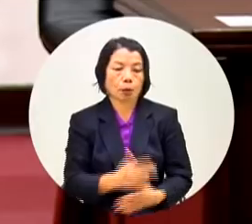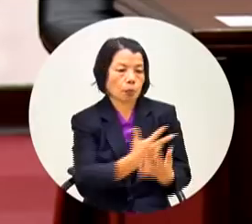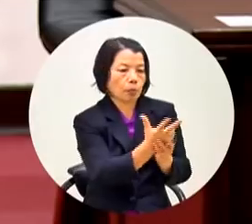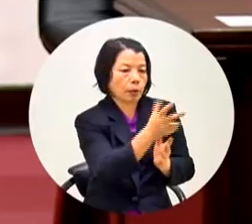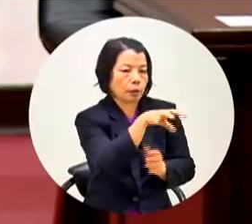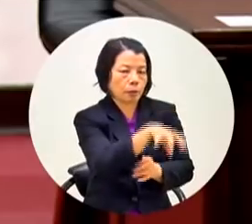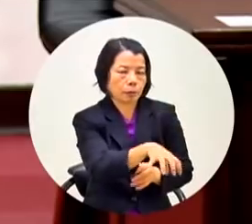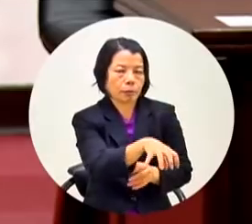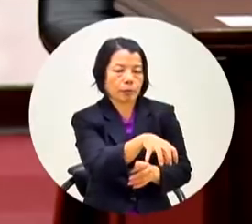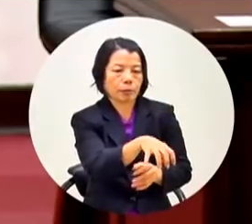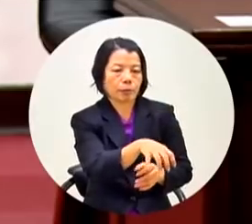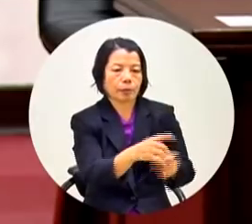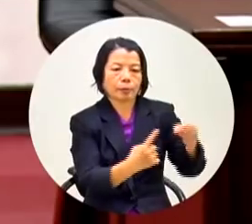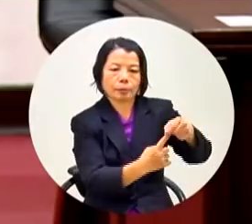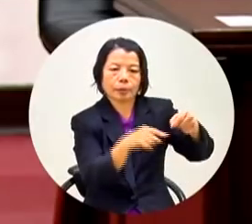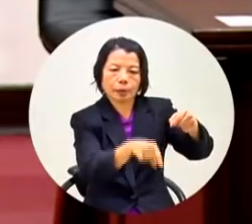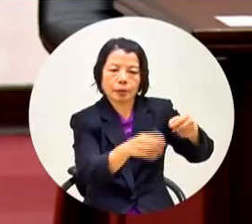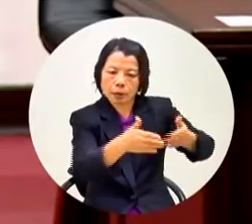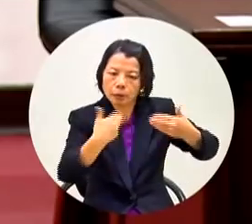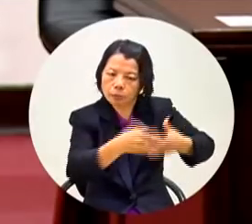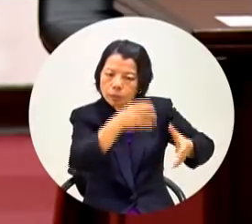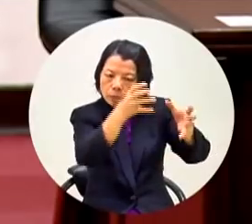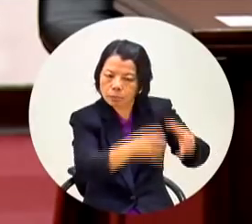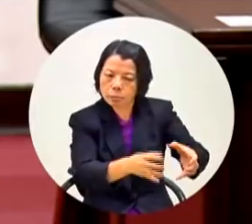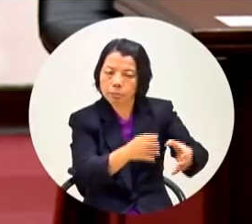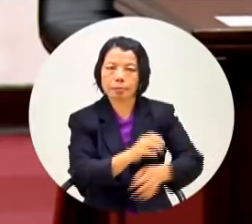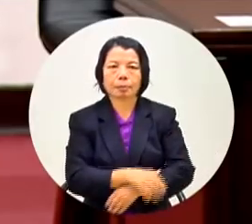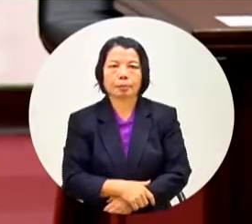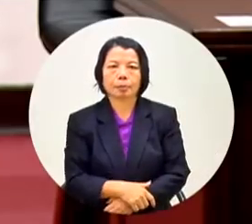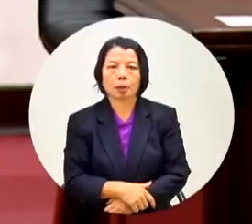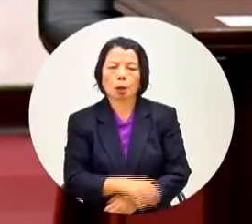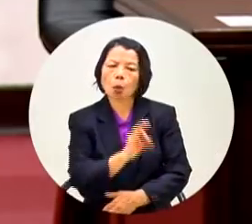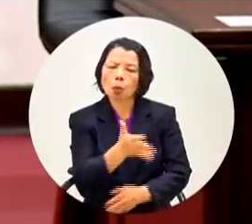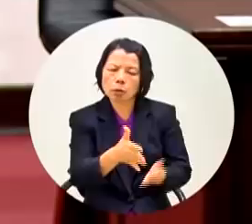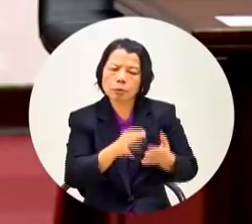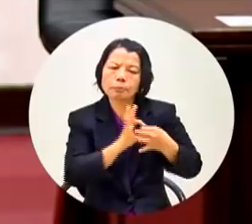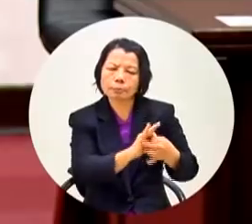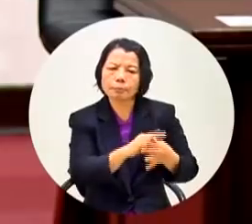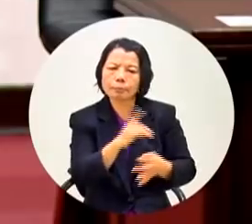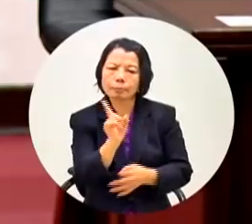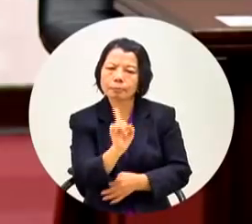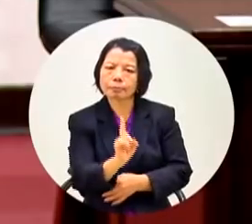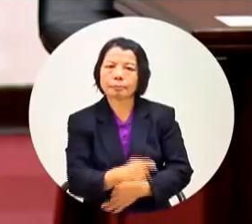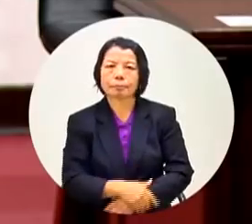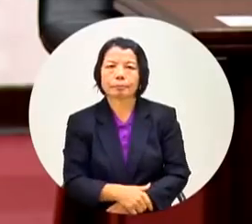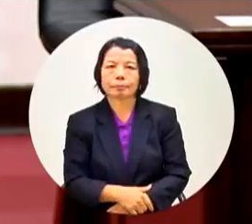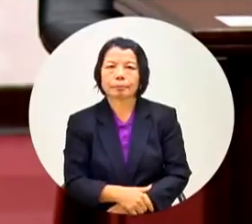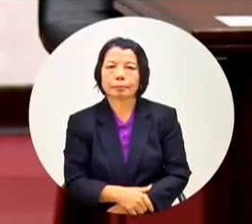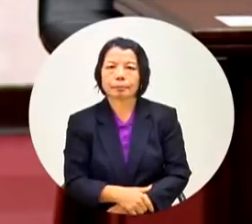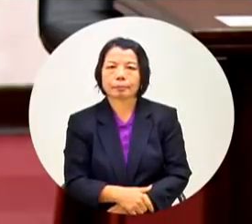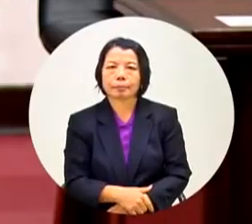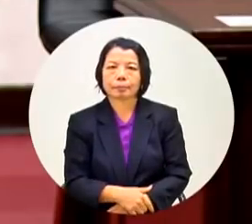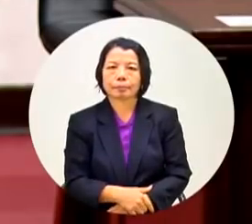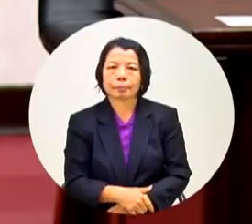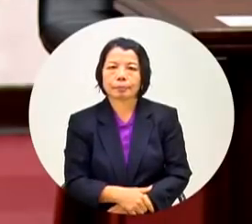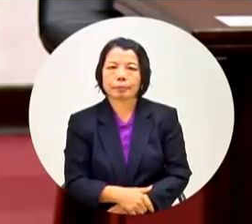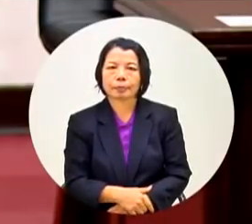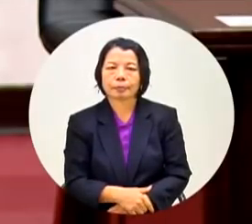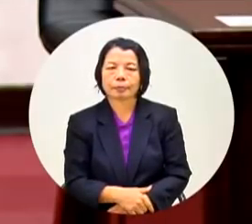设啦齁。那为什么我会关心这个齁，我讲出我关心的理由啦齁。好，我们看一下齁，